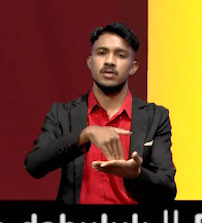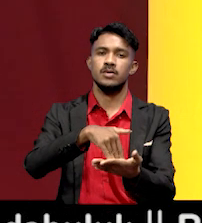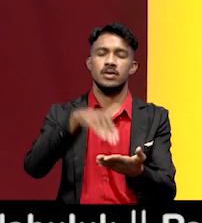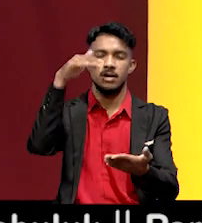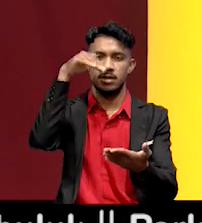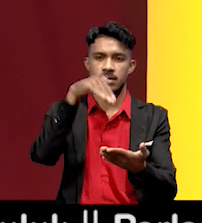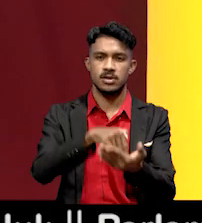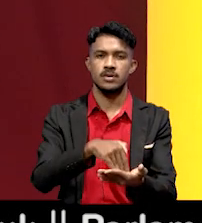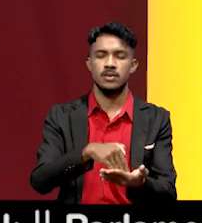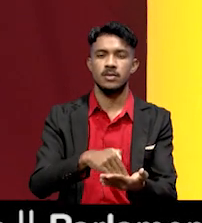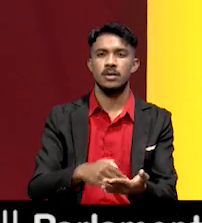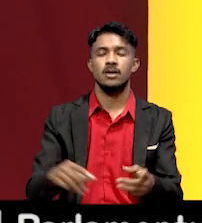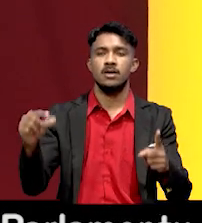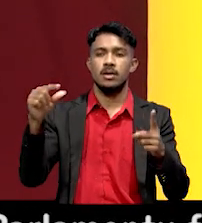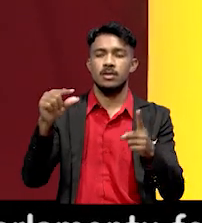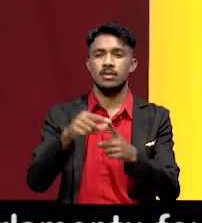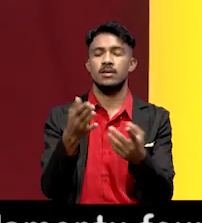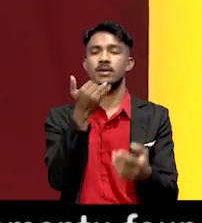estuda, to gagal.